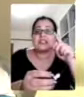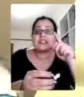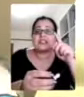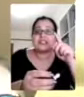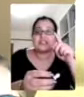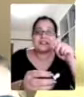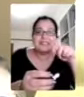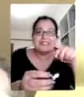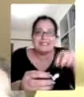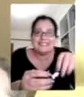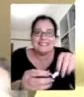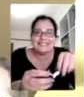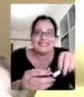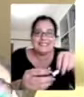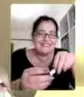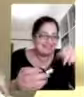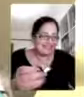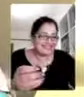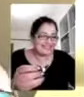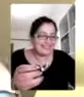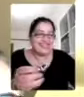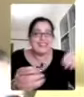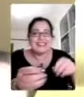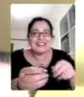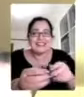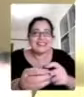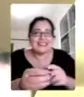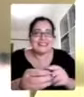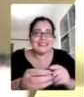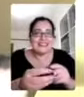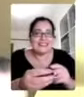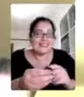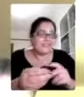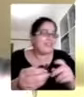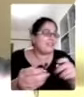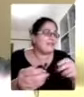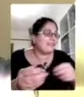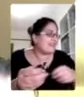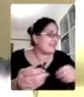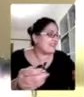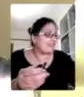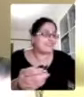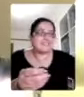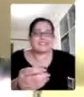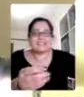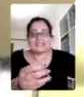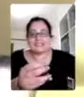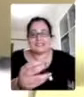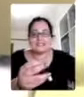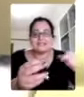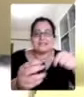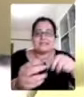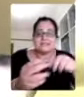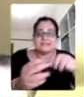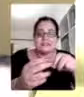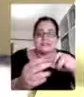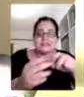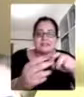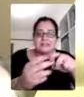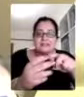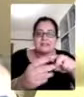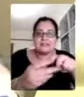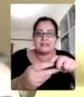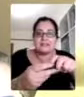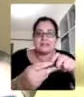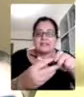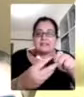için birbirine de yapışır? çıtır çıtır Ne farklı? Birbirine yapıyor. yapışırsa çok nemli demektir. Eğer